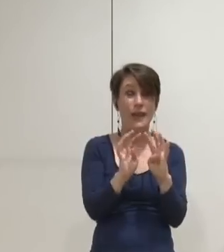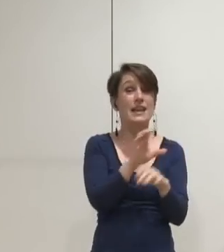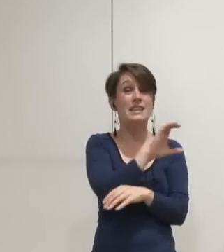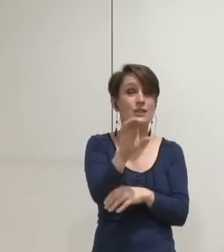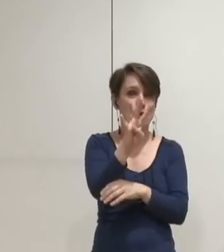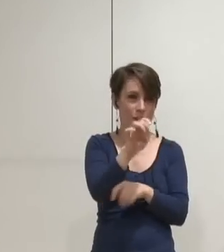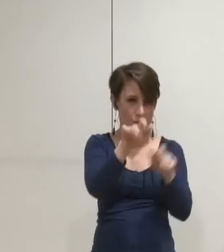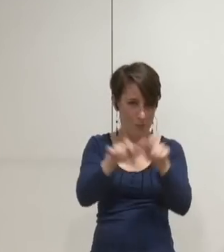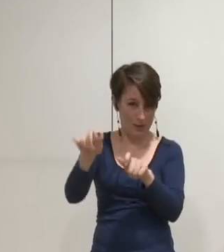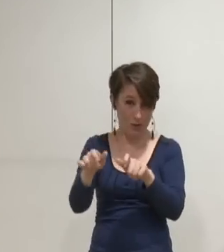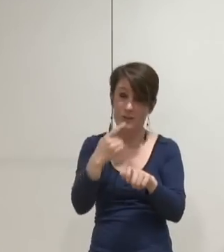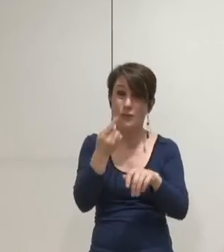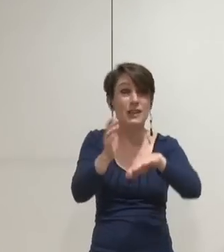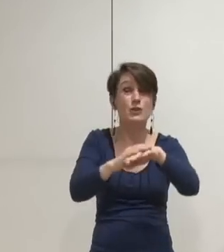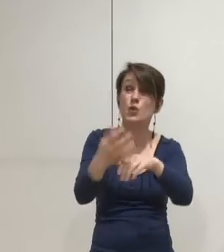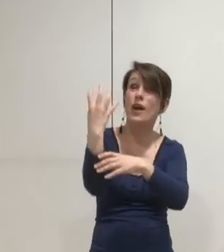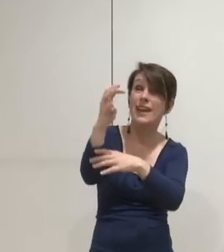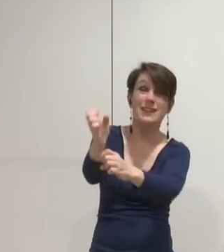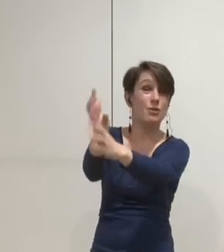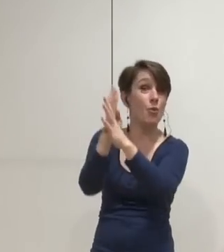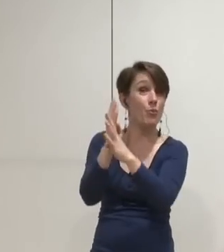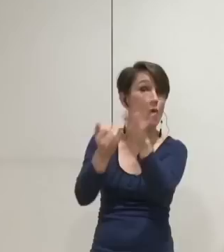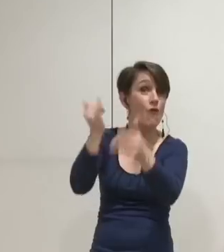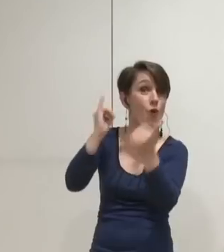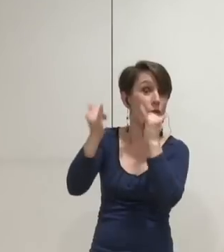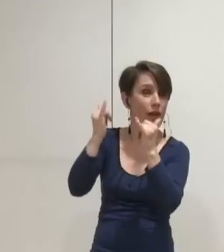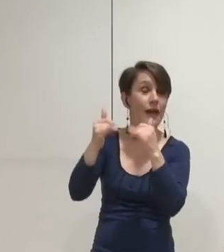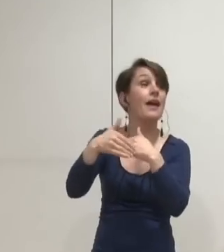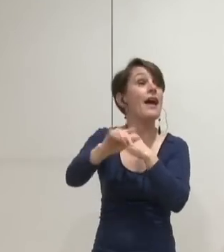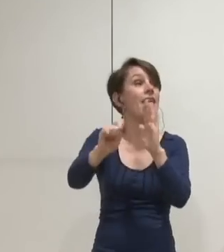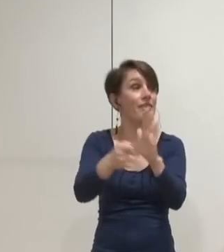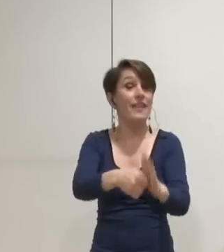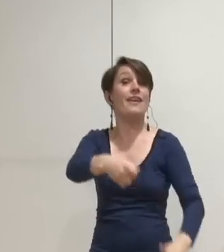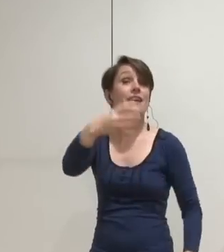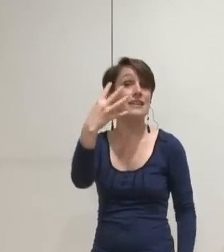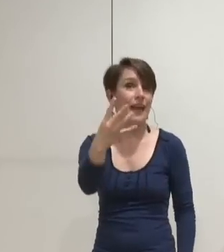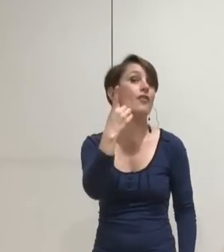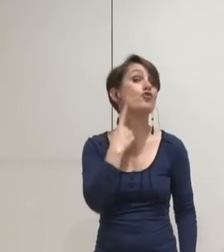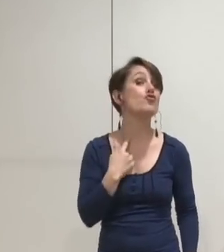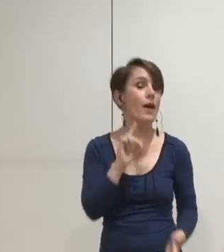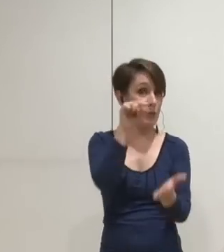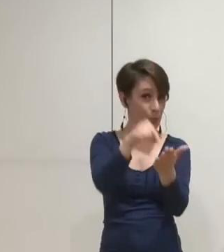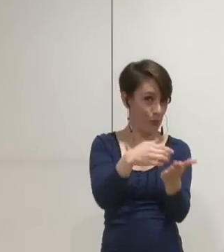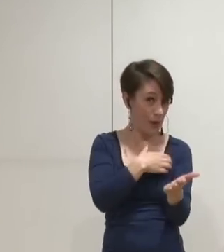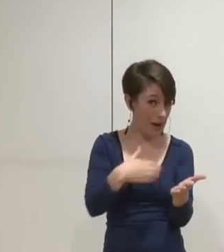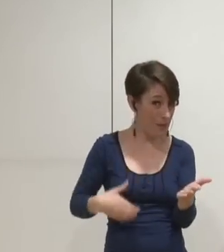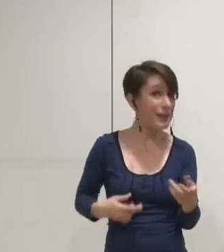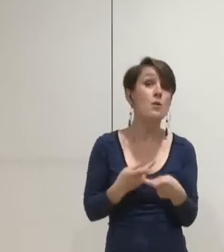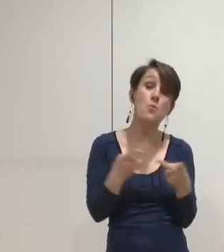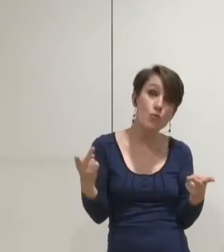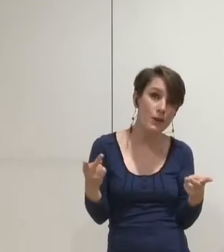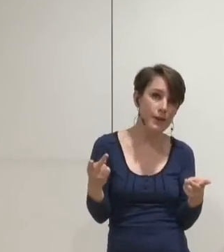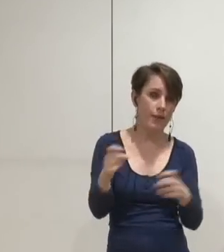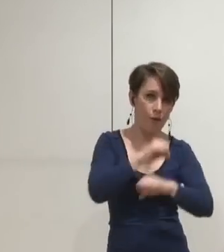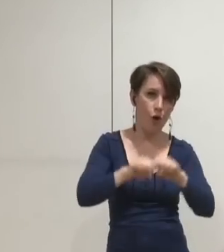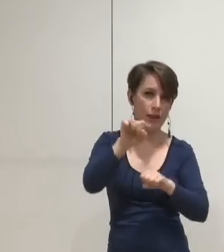ces 400 personnes qui se sont porté volontaires nous organiserons le 4 juin en mairie de manière publique un tirage au sort